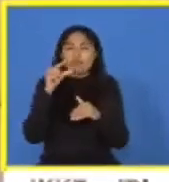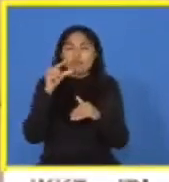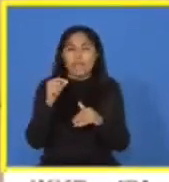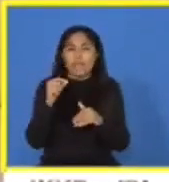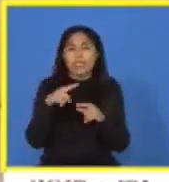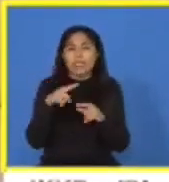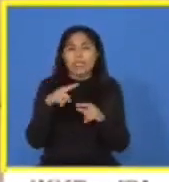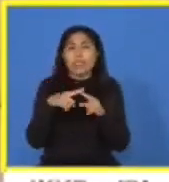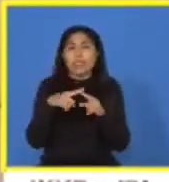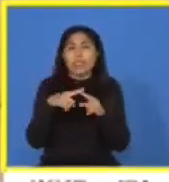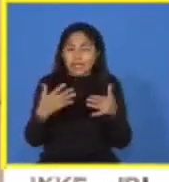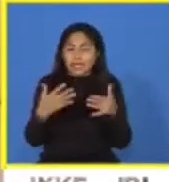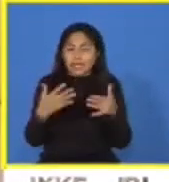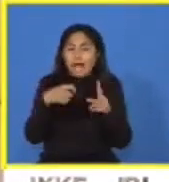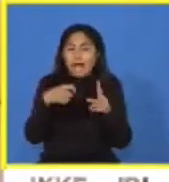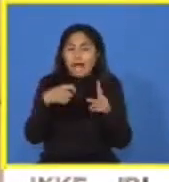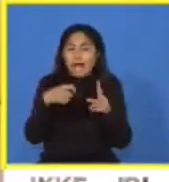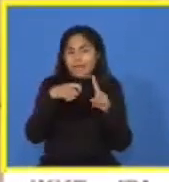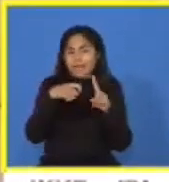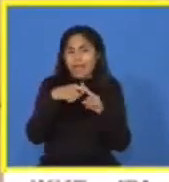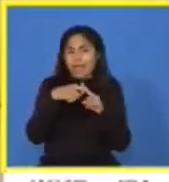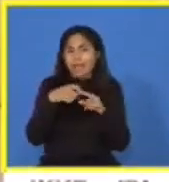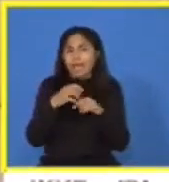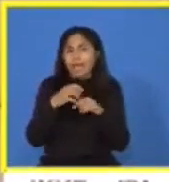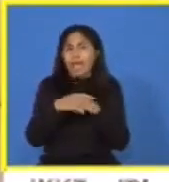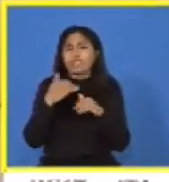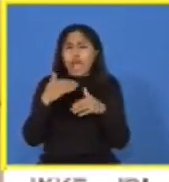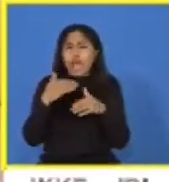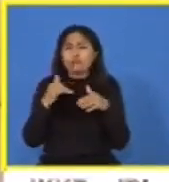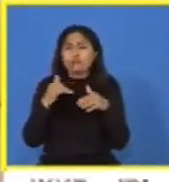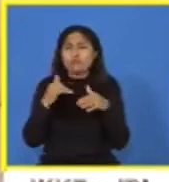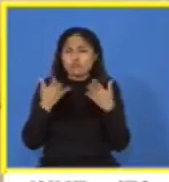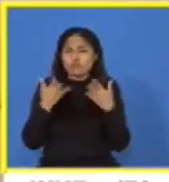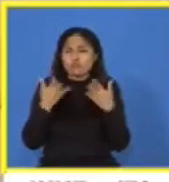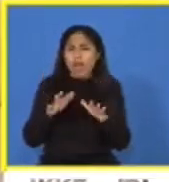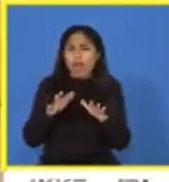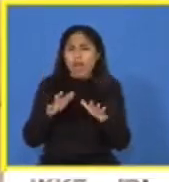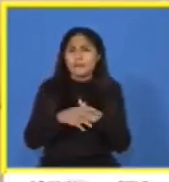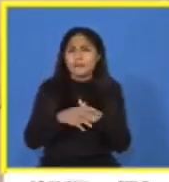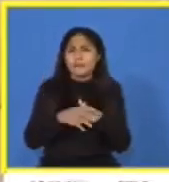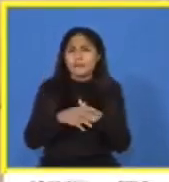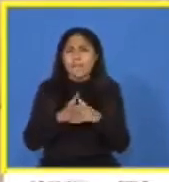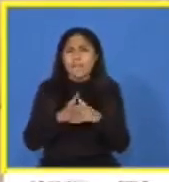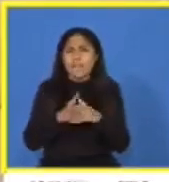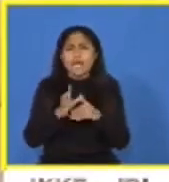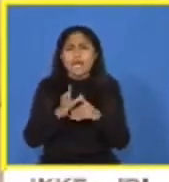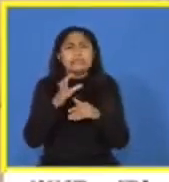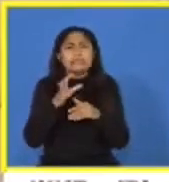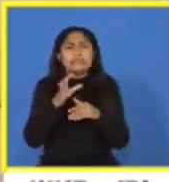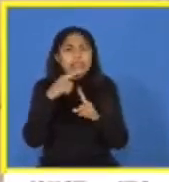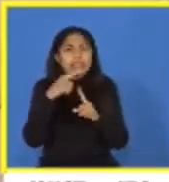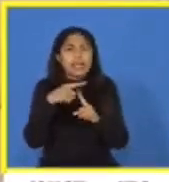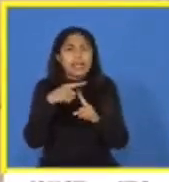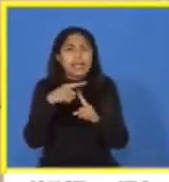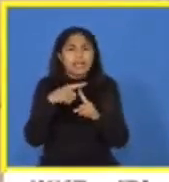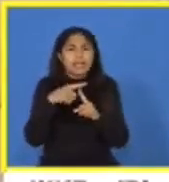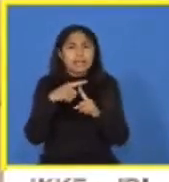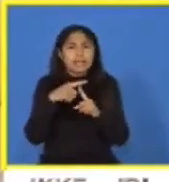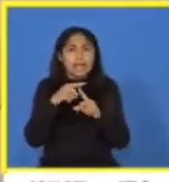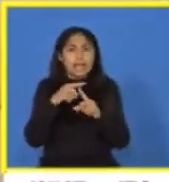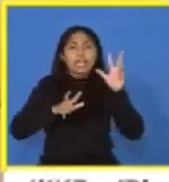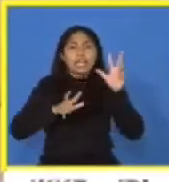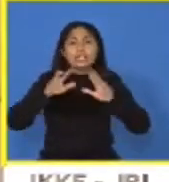Tetapi ada kabupaten-kabupaten yang sudah mencapai target. Target nasional